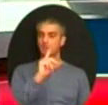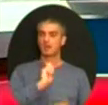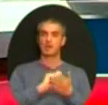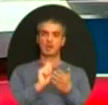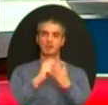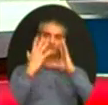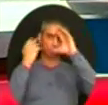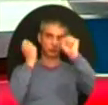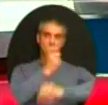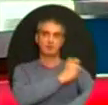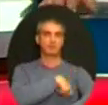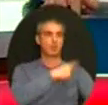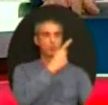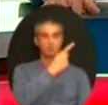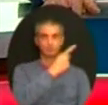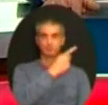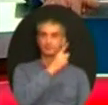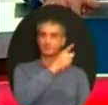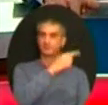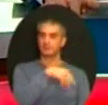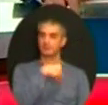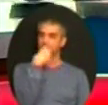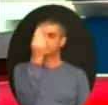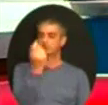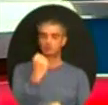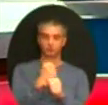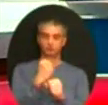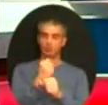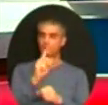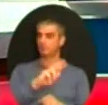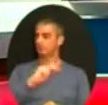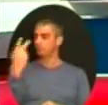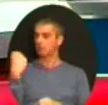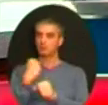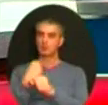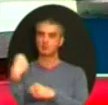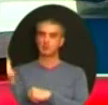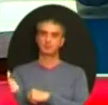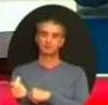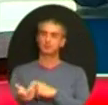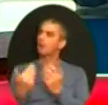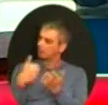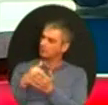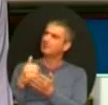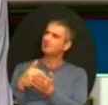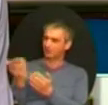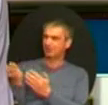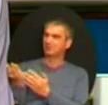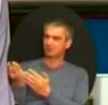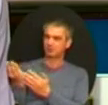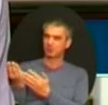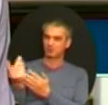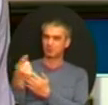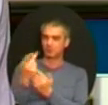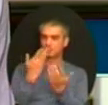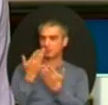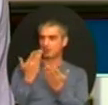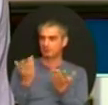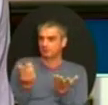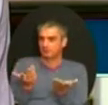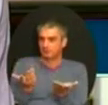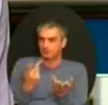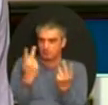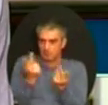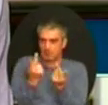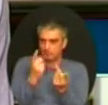על השגריר באום, וזה נתן ג'ובים, היה חייב לתת לאנשים שלו, גם במפלגות אחרות. לא, כי הוא מתייחס כמובן